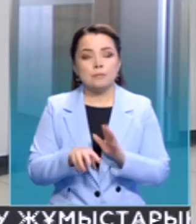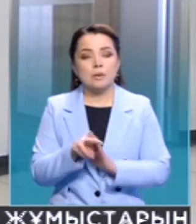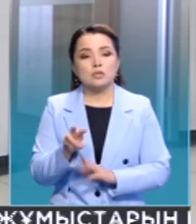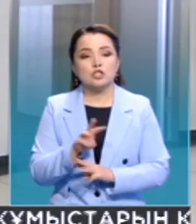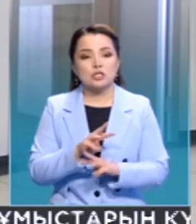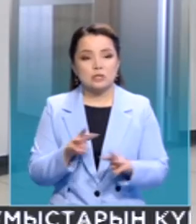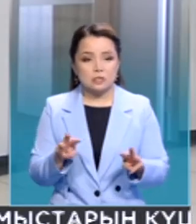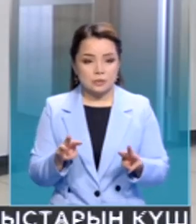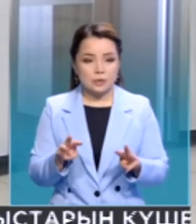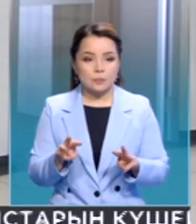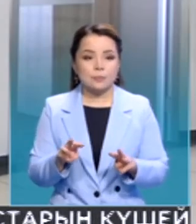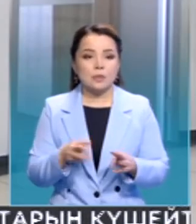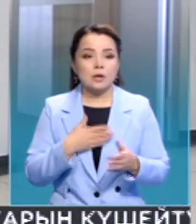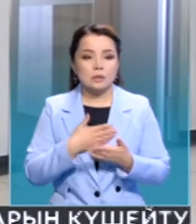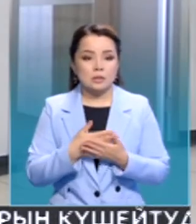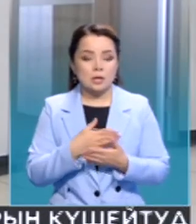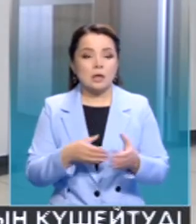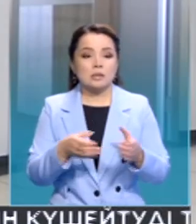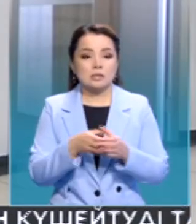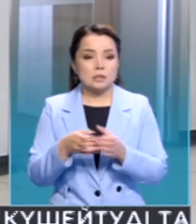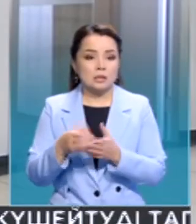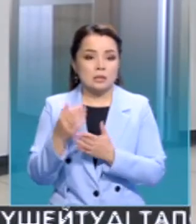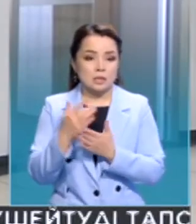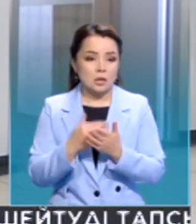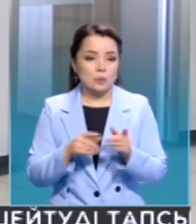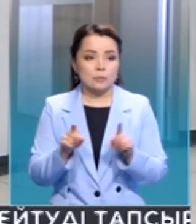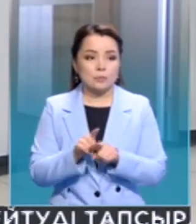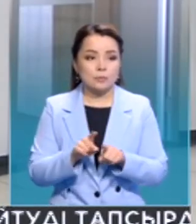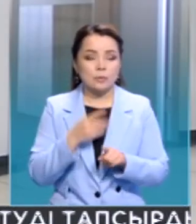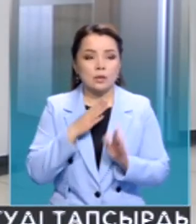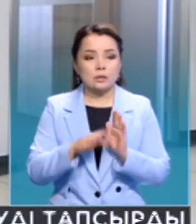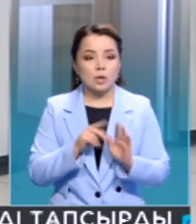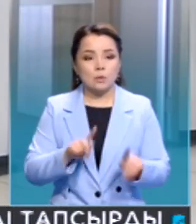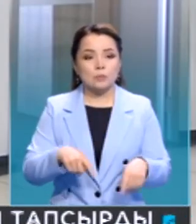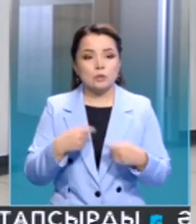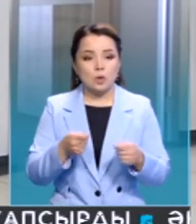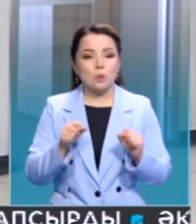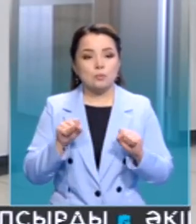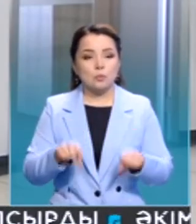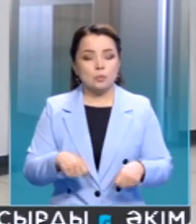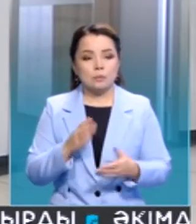мәжілісіне партиялық тізімдер бойынша дауыс бере алатын мүмкіндігі болады.